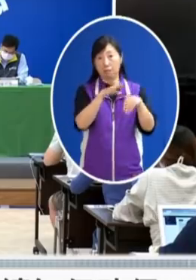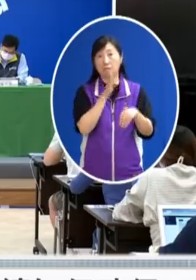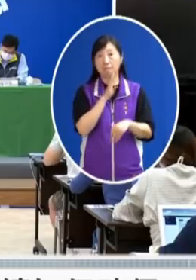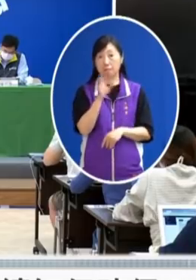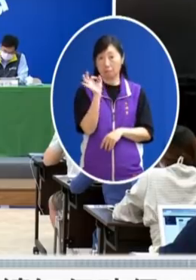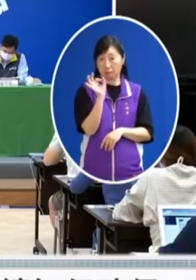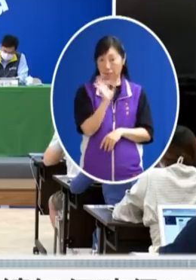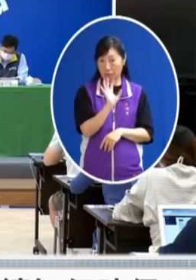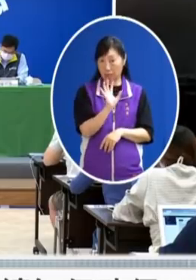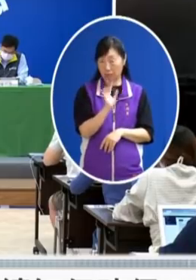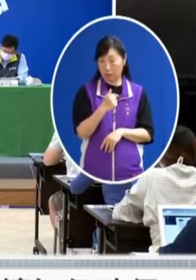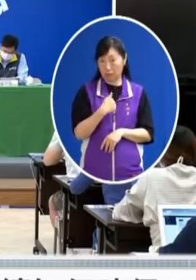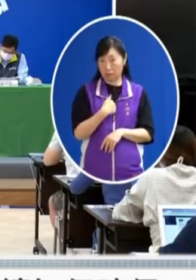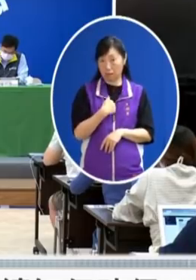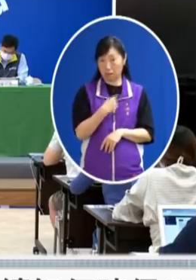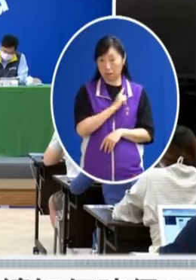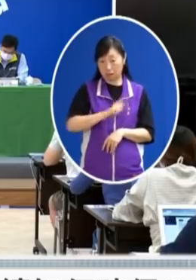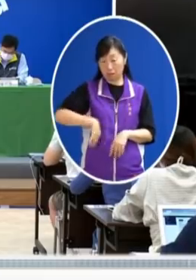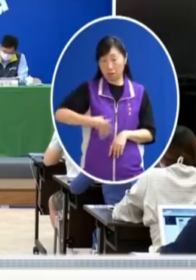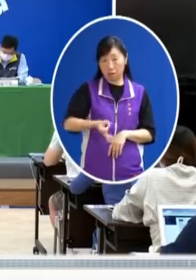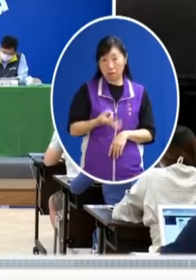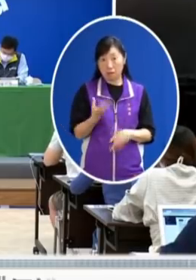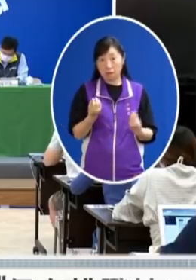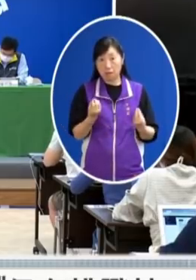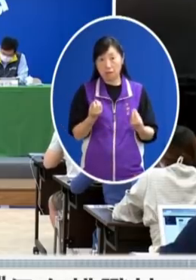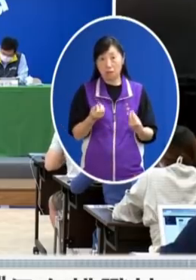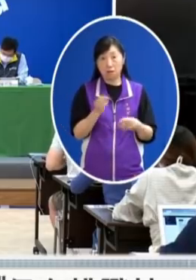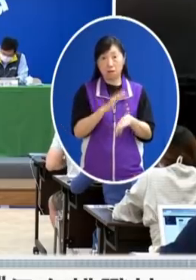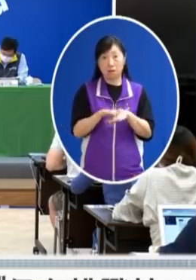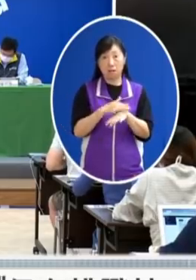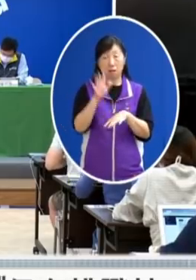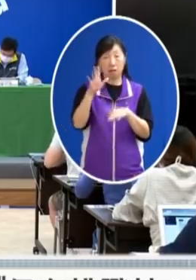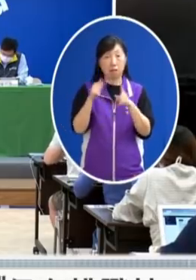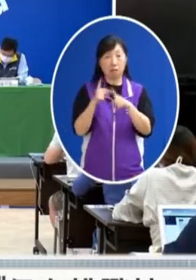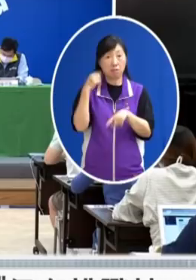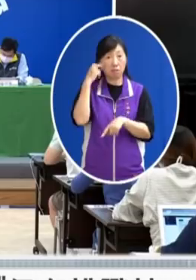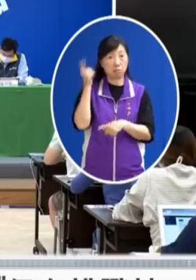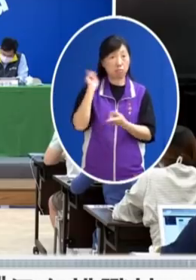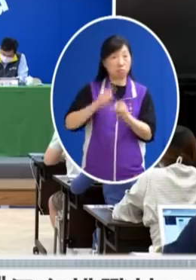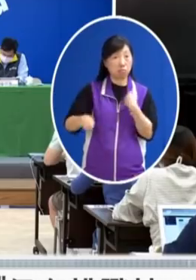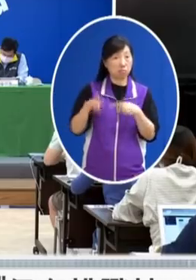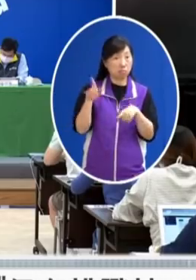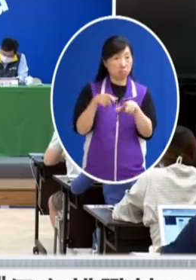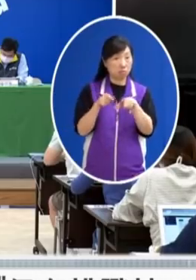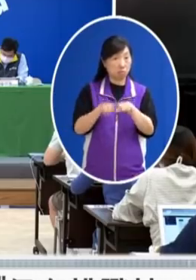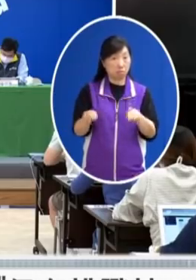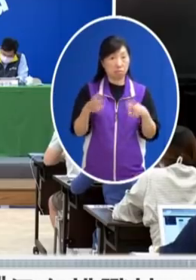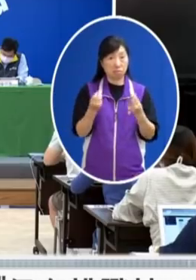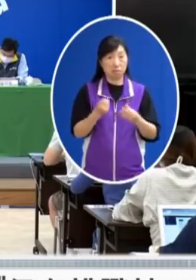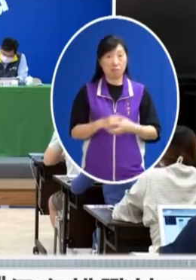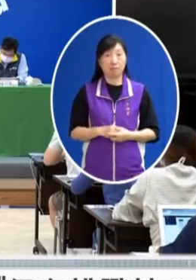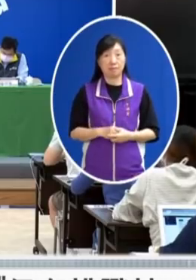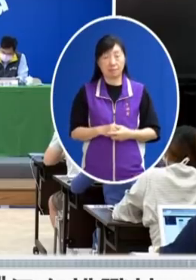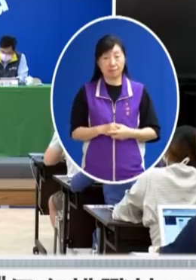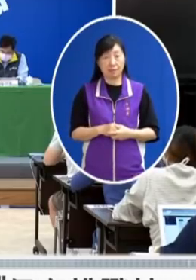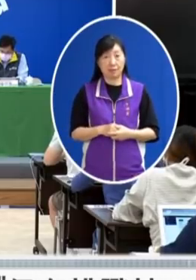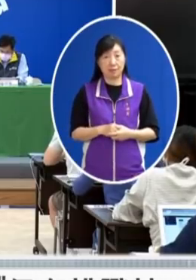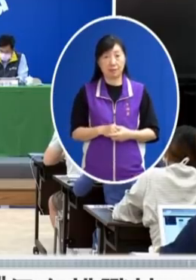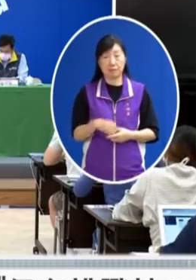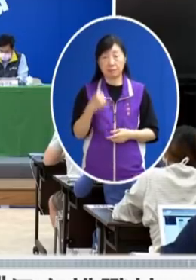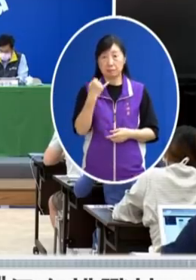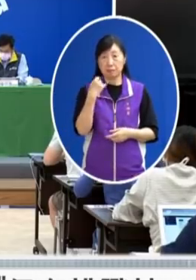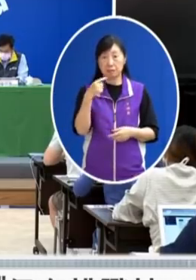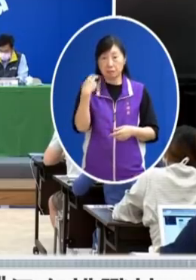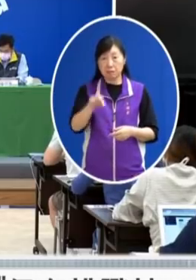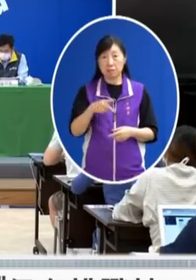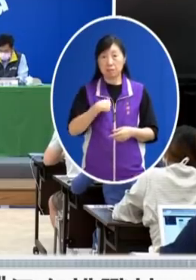17天没有本土案例， 对， 这是一件非常好的事，因为我们怕的不是这个等于说境外那个移入的。而是怕本土传染，本土没